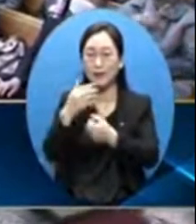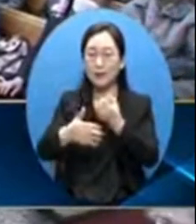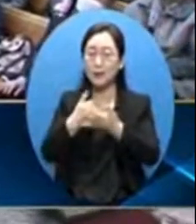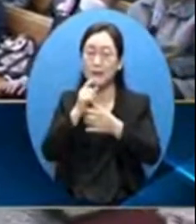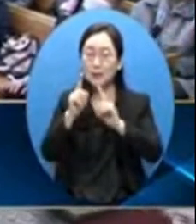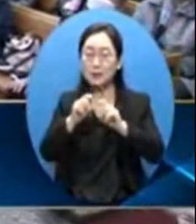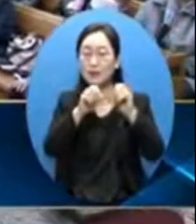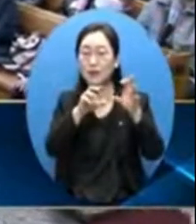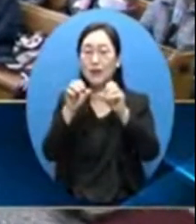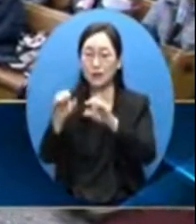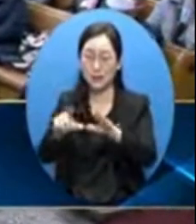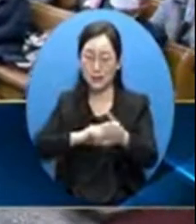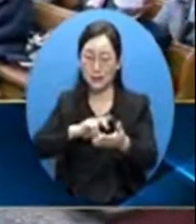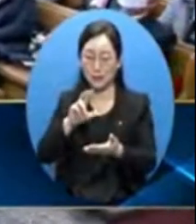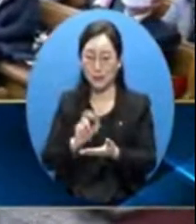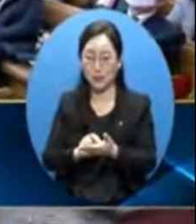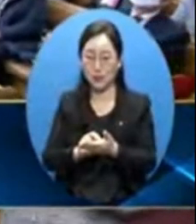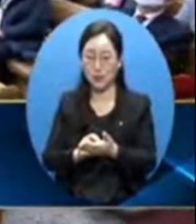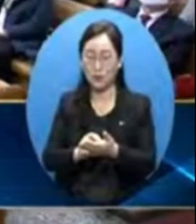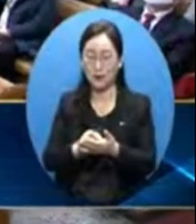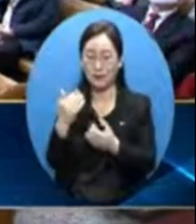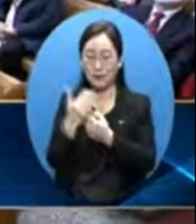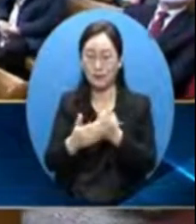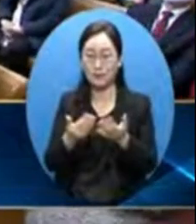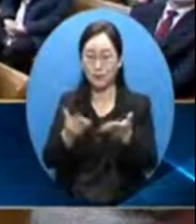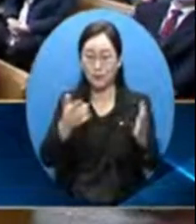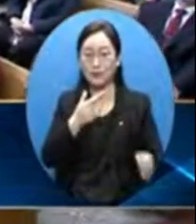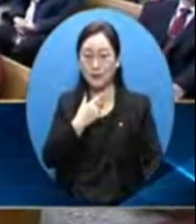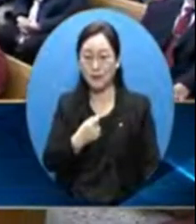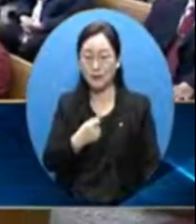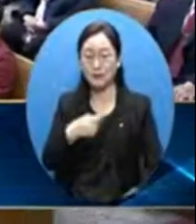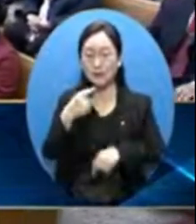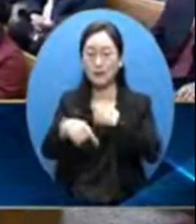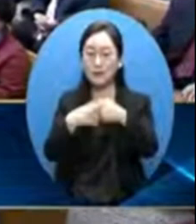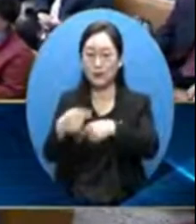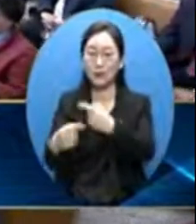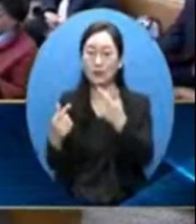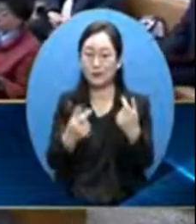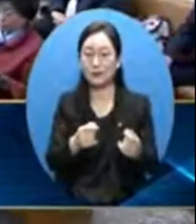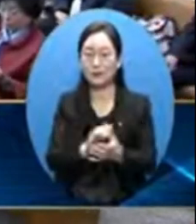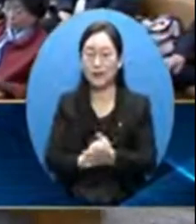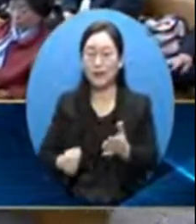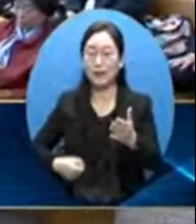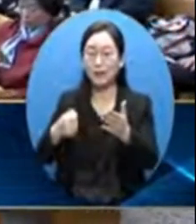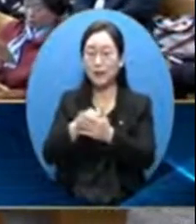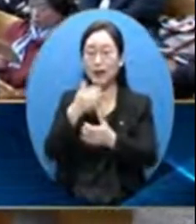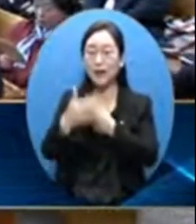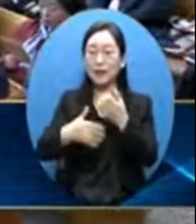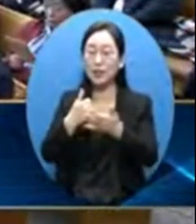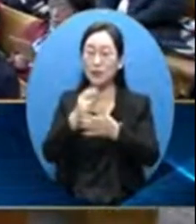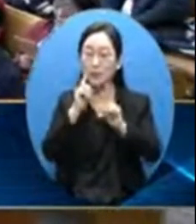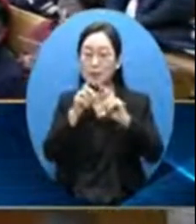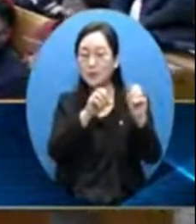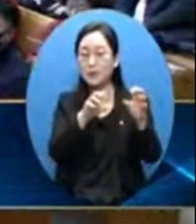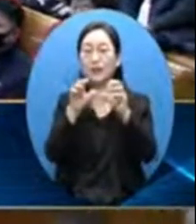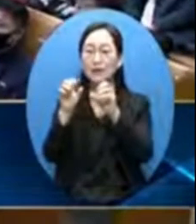말씀을 전하니라 여든 제목으로 말씀의 은혜를 나누기 원합니다. 제목으로 한번 따라해 주시기 바랍니다. 담대히 하나님의 말씀을